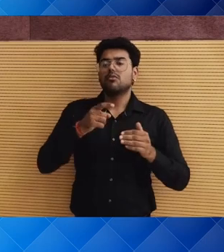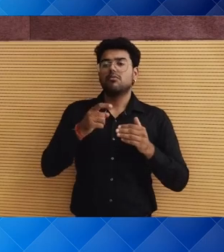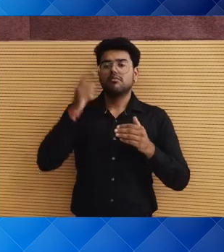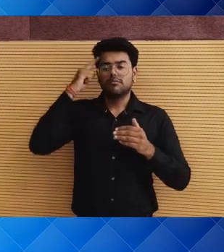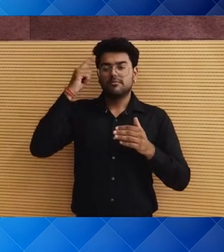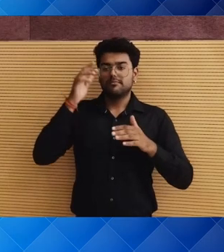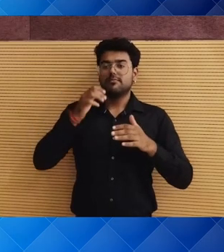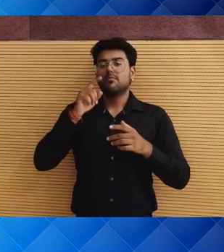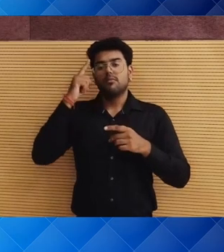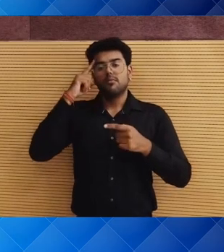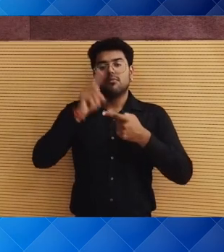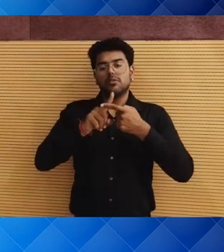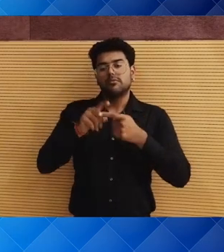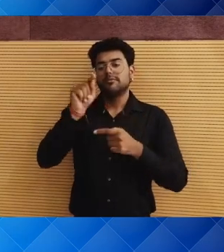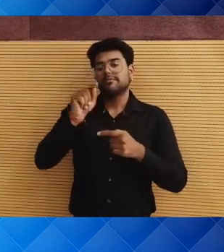धन्यवाद।